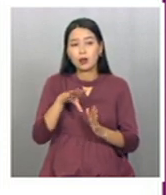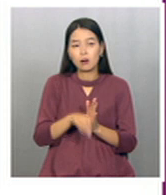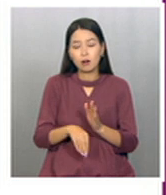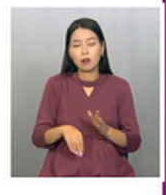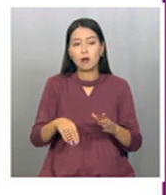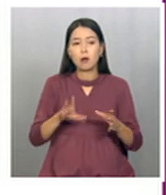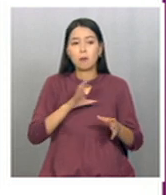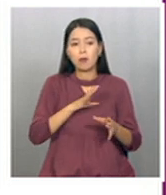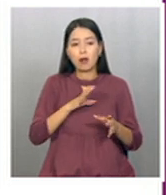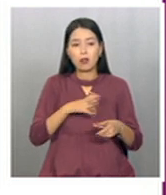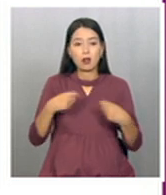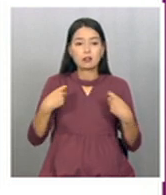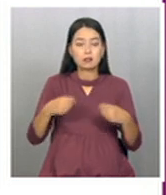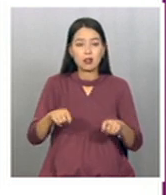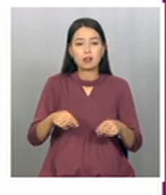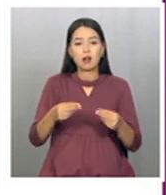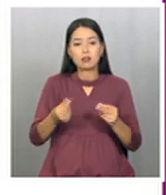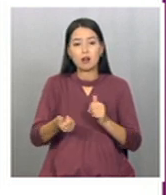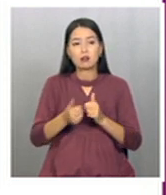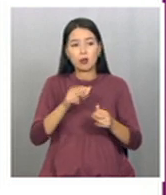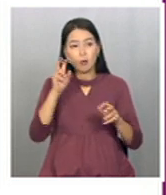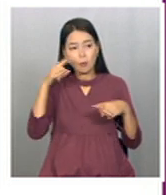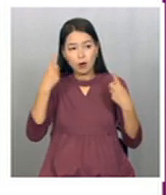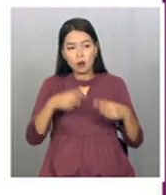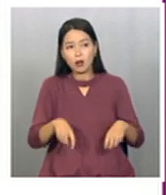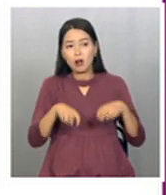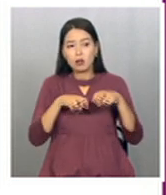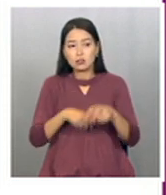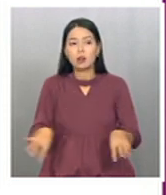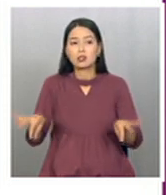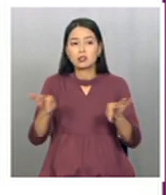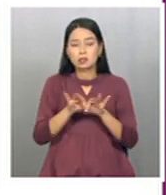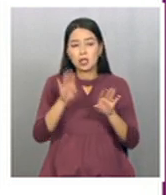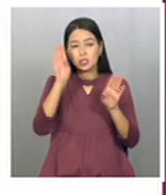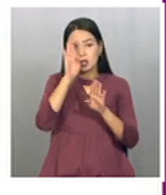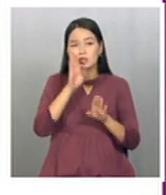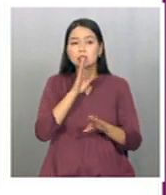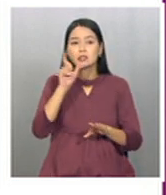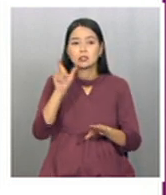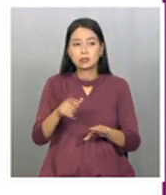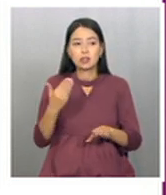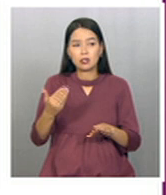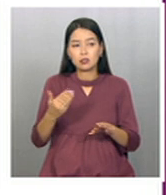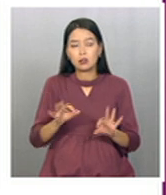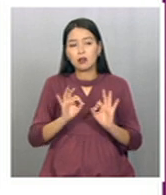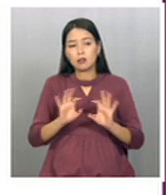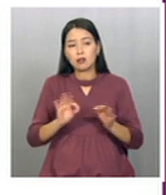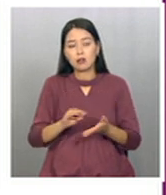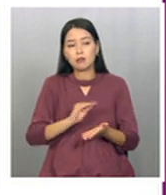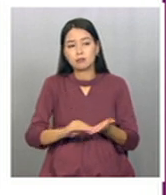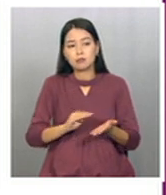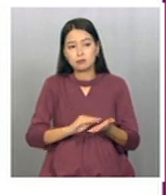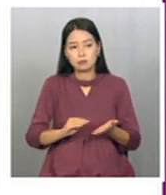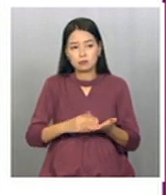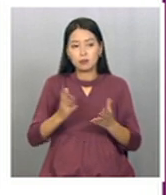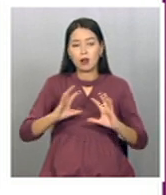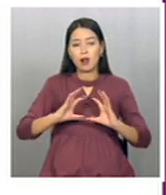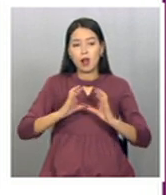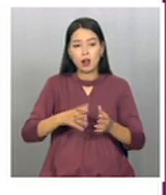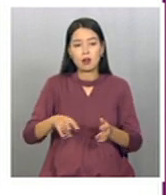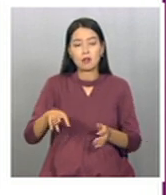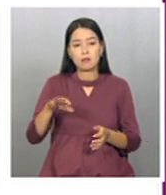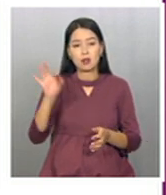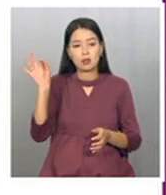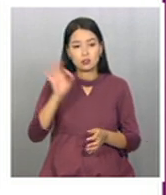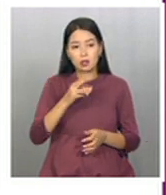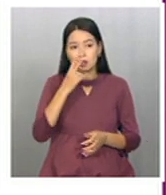байлыққа сатылған, атастырылған қыздардың тағдыры туралы жазылған шығармалар әлем әдебиеттерінде молынан кездеседі.